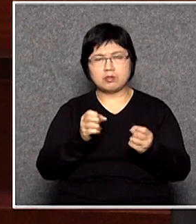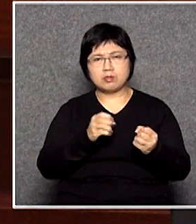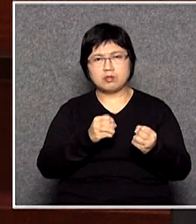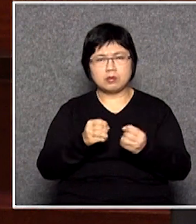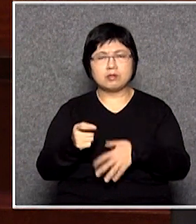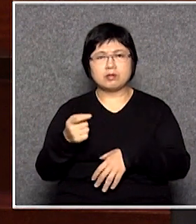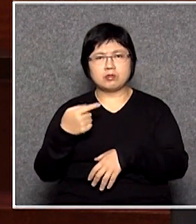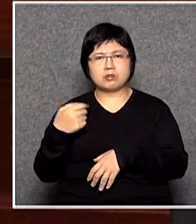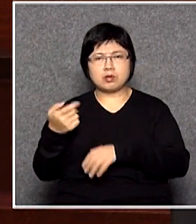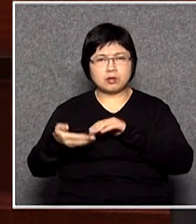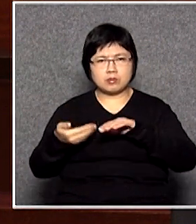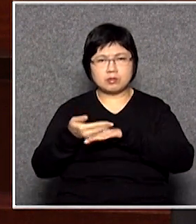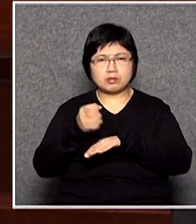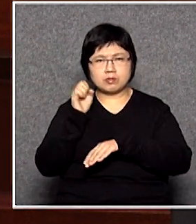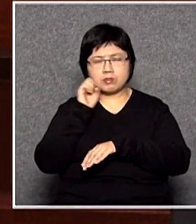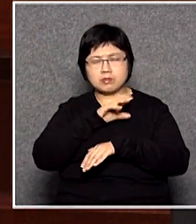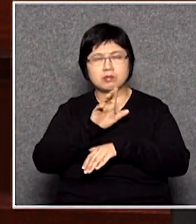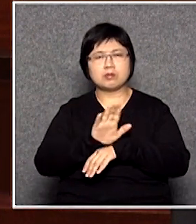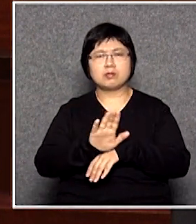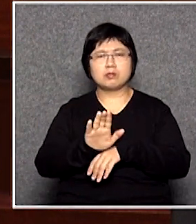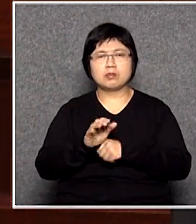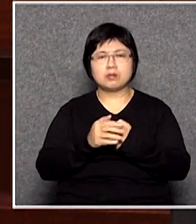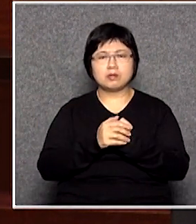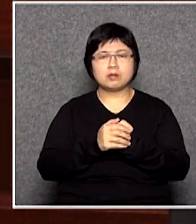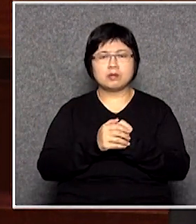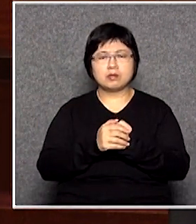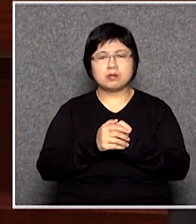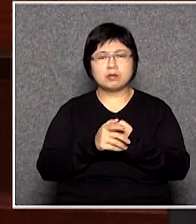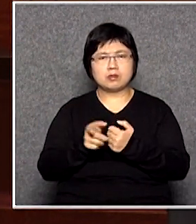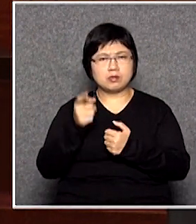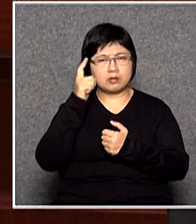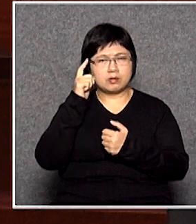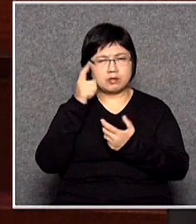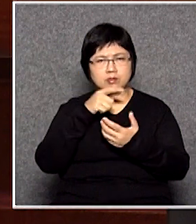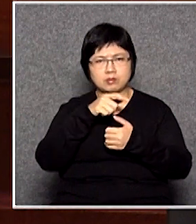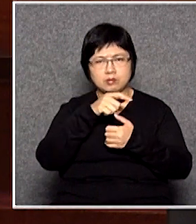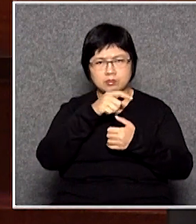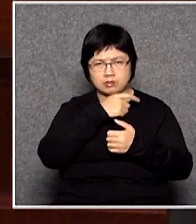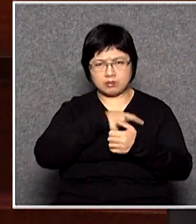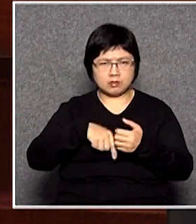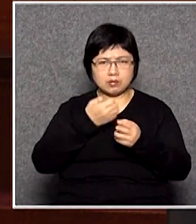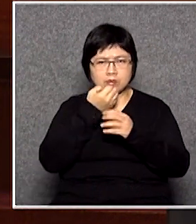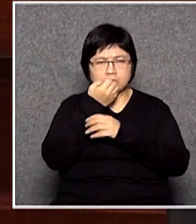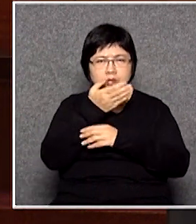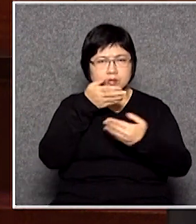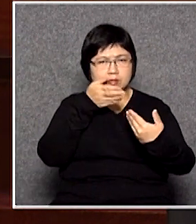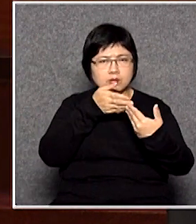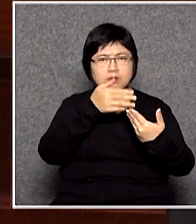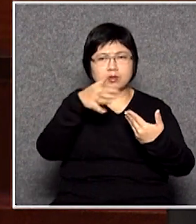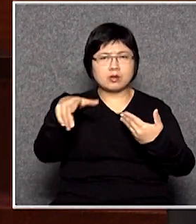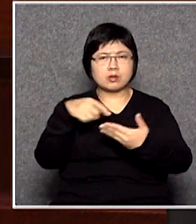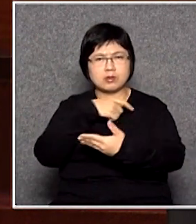無需重複披露相關利益。嗱，須知道議員利益披露嘅對象係其他議